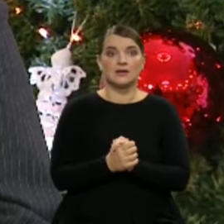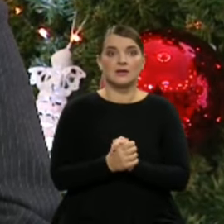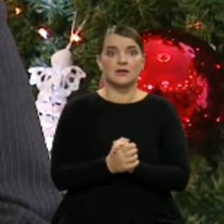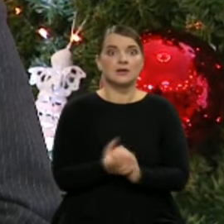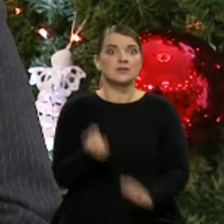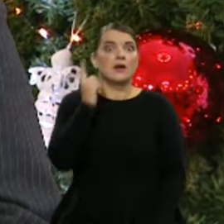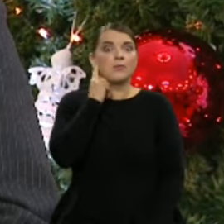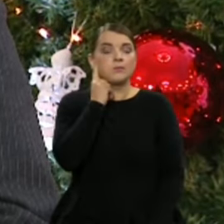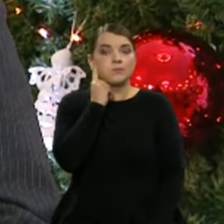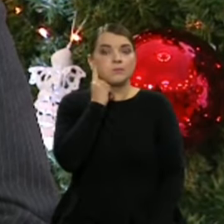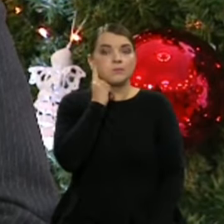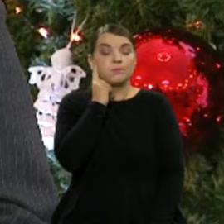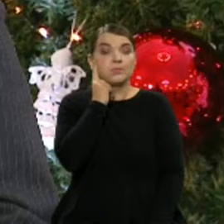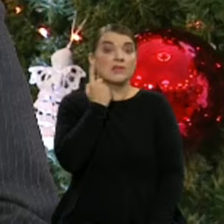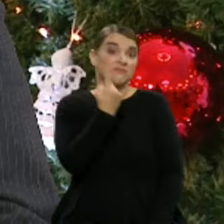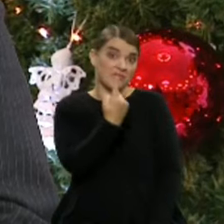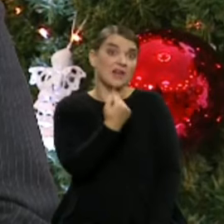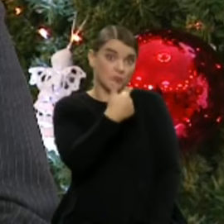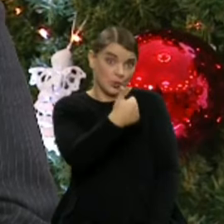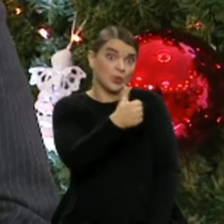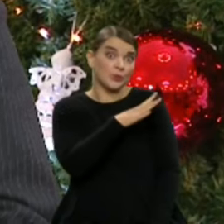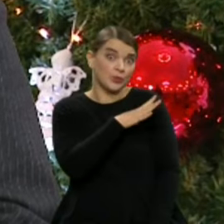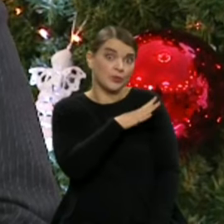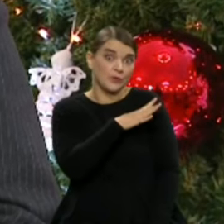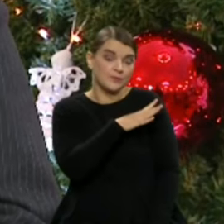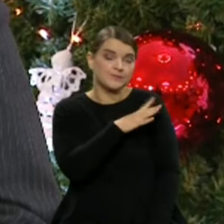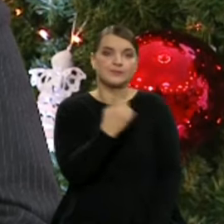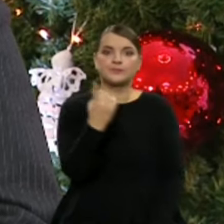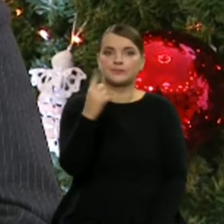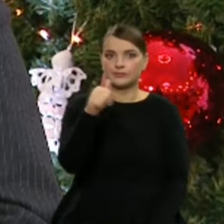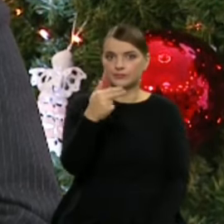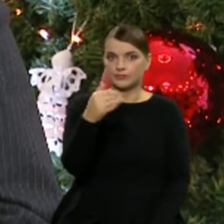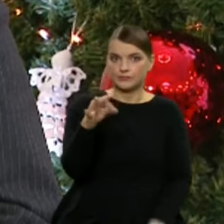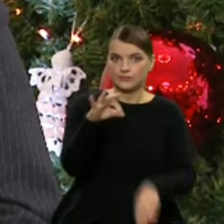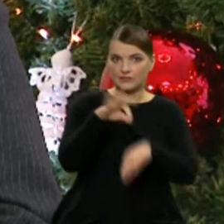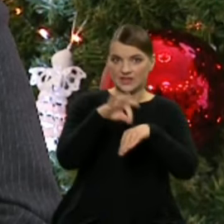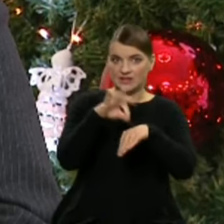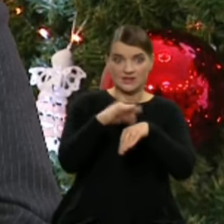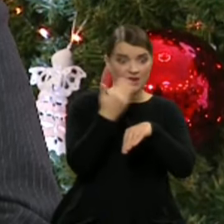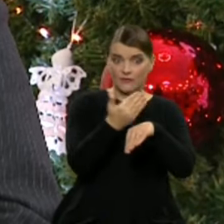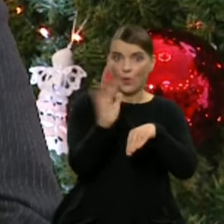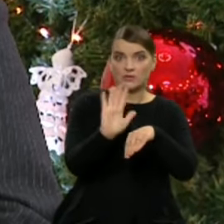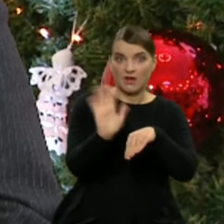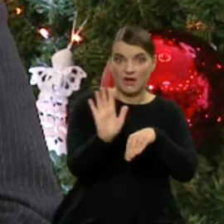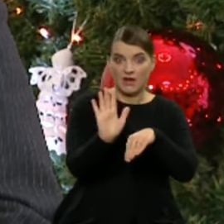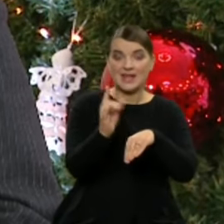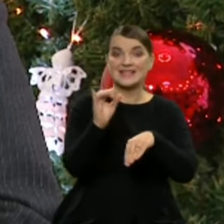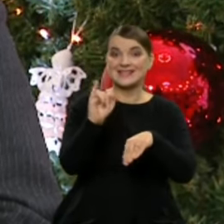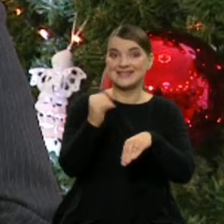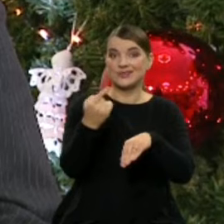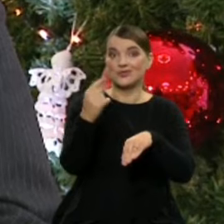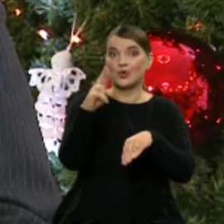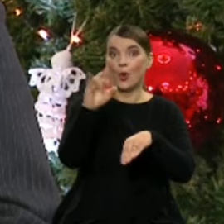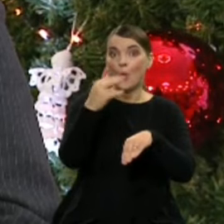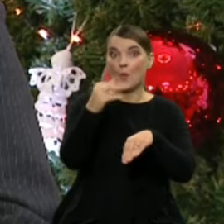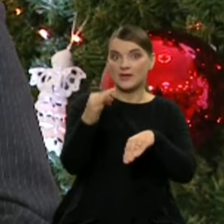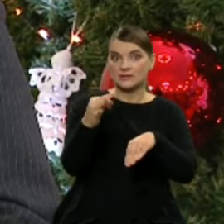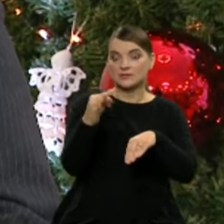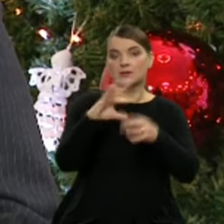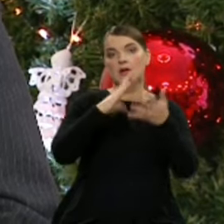Sužinojau dar ir vieną gerą dalyką, kad Dauno sindromas nėra liga. Tai